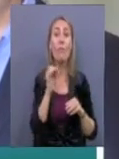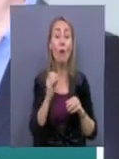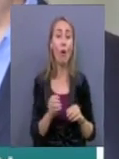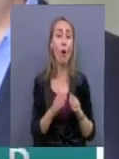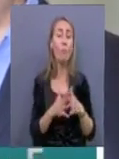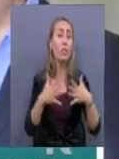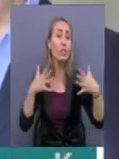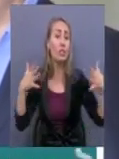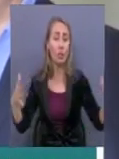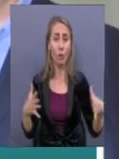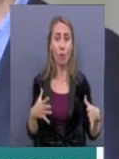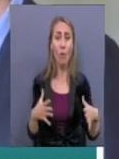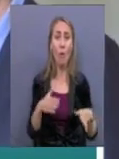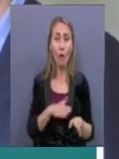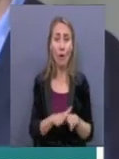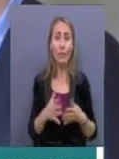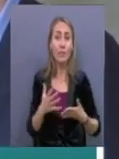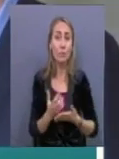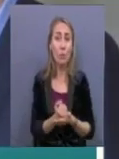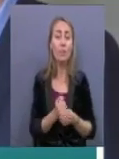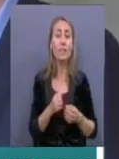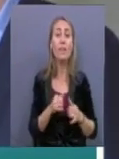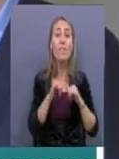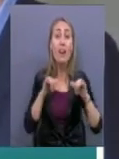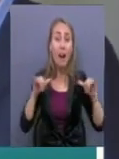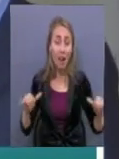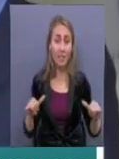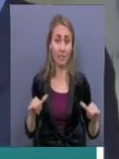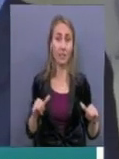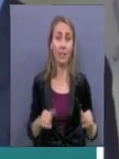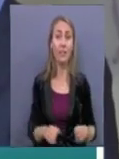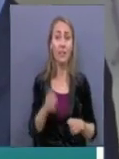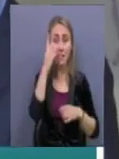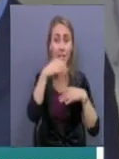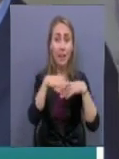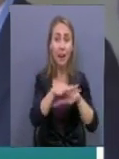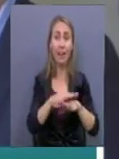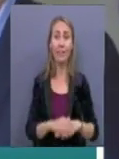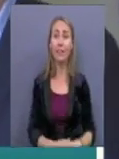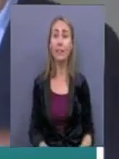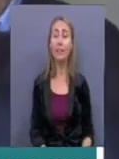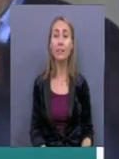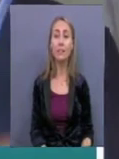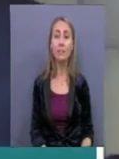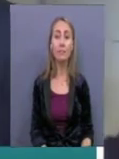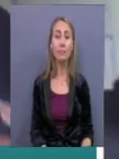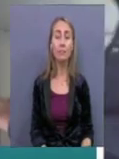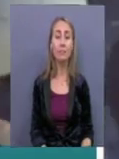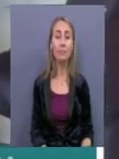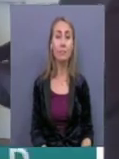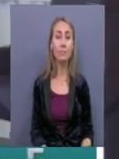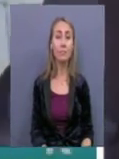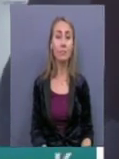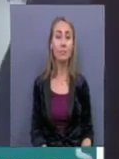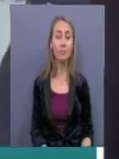Полностью отапливает зимой. Обогревает. Термос, да? Да, создает. Полметра на 2 метра.